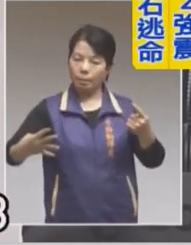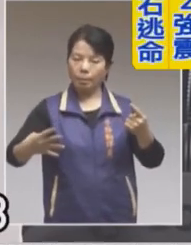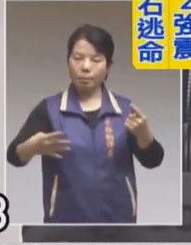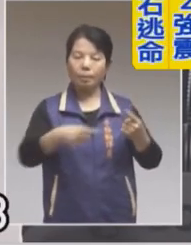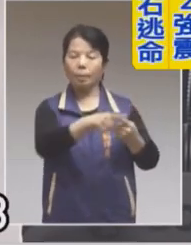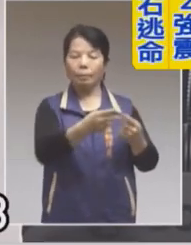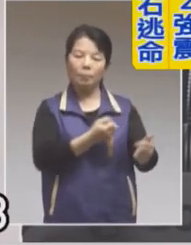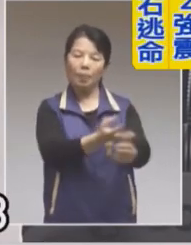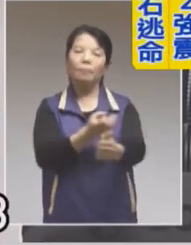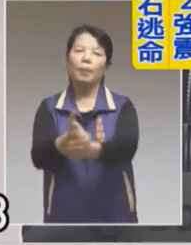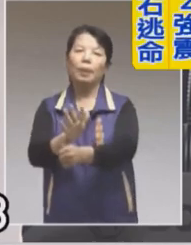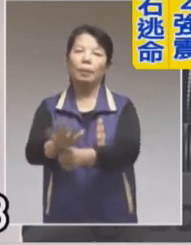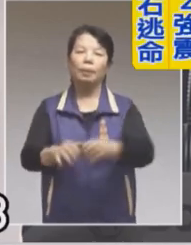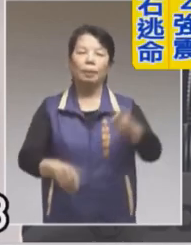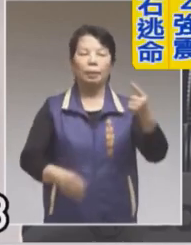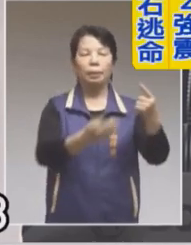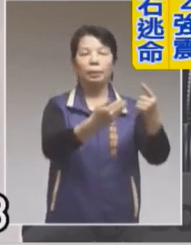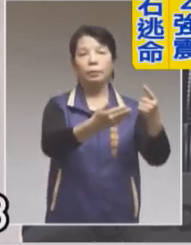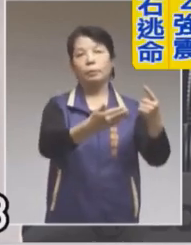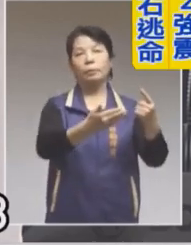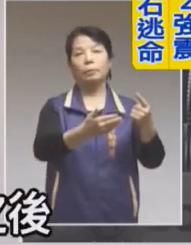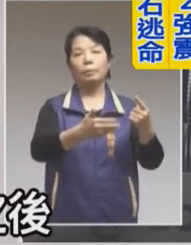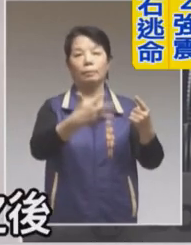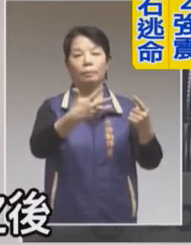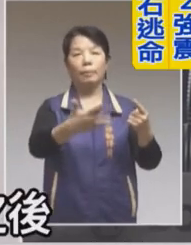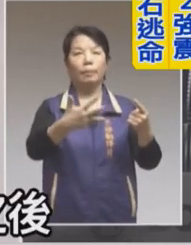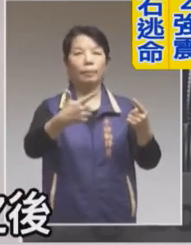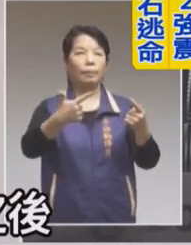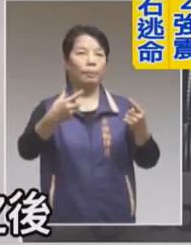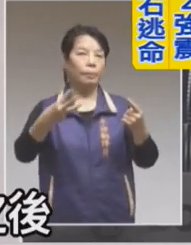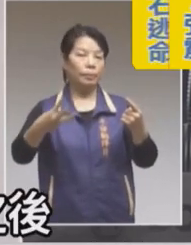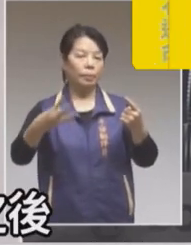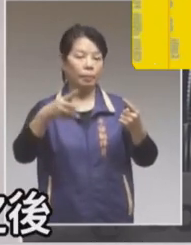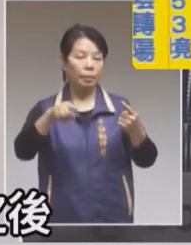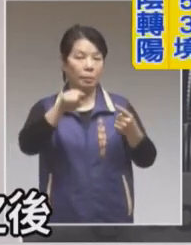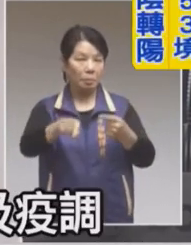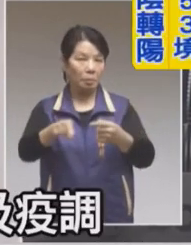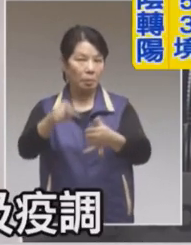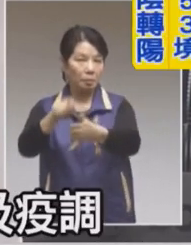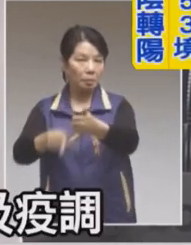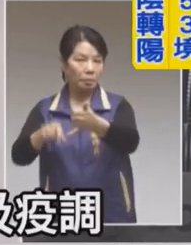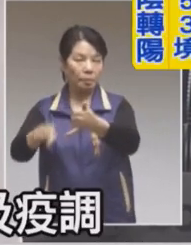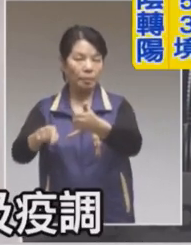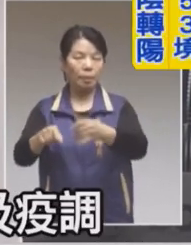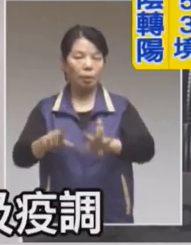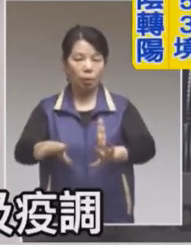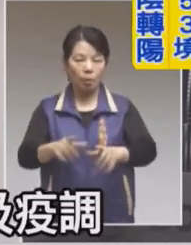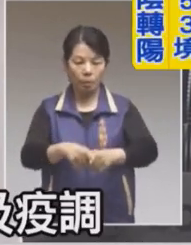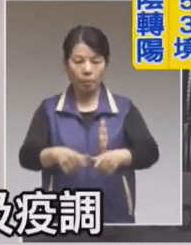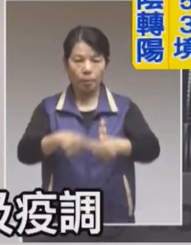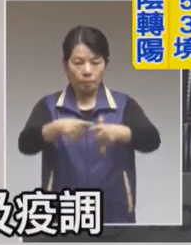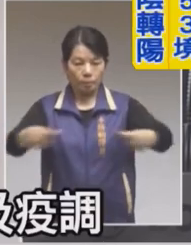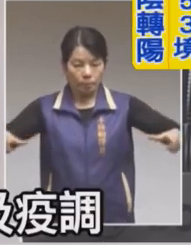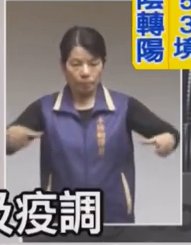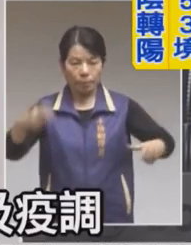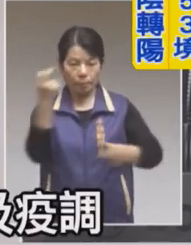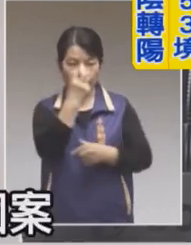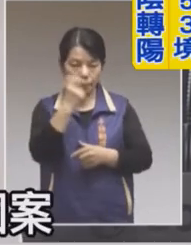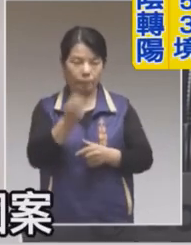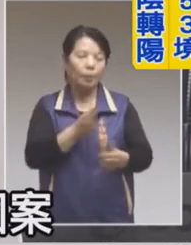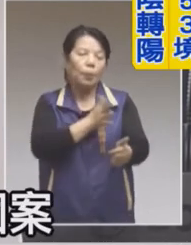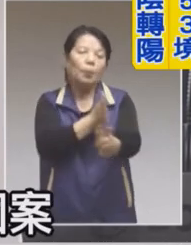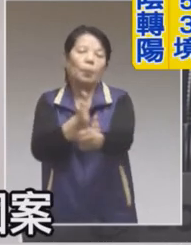在了解19863的这个指标的一个状况之后呢，我们也进行扩大裁剪以及疫